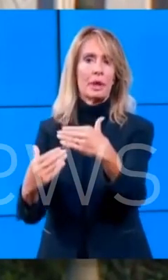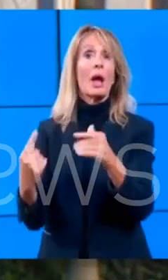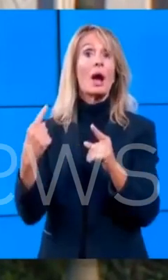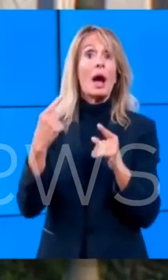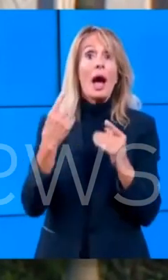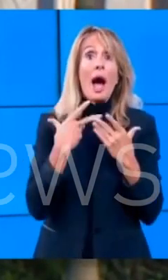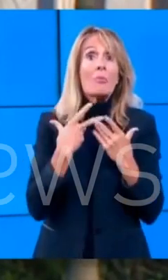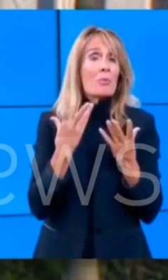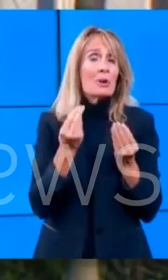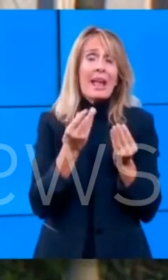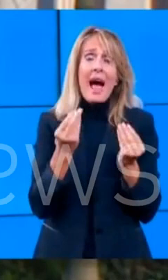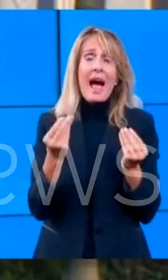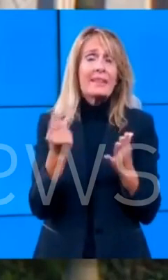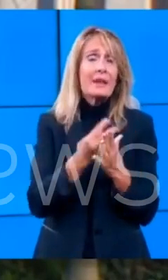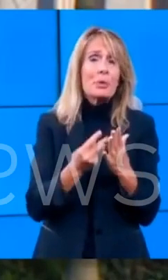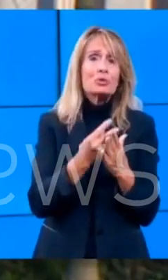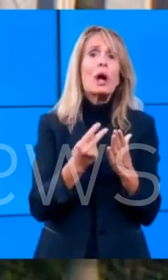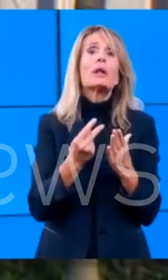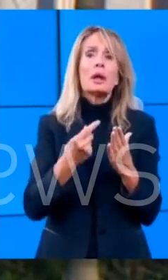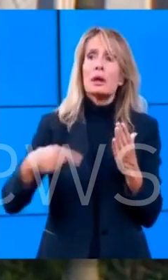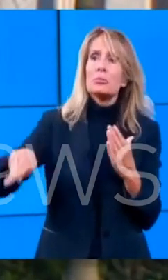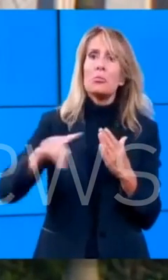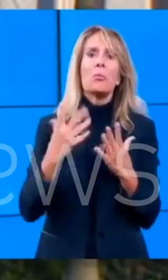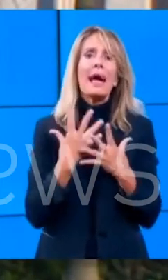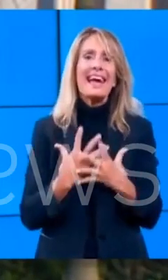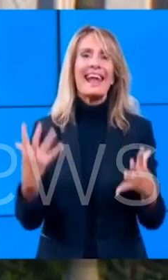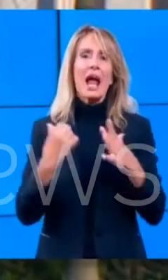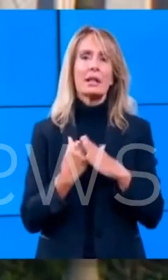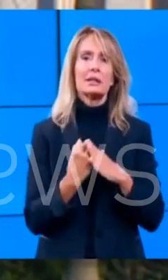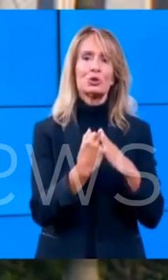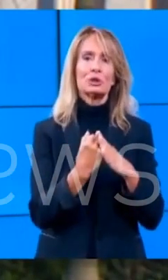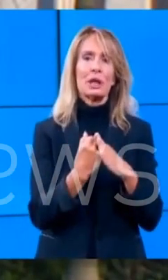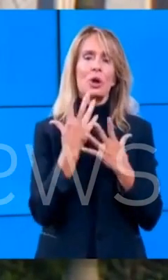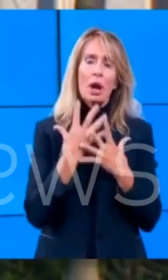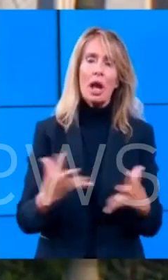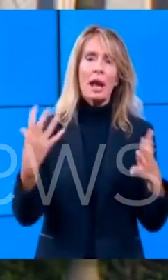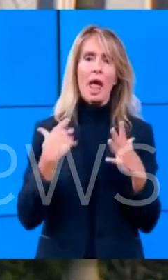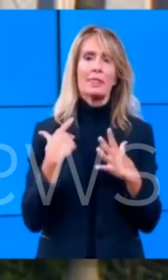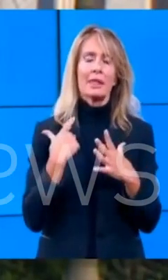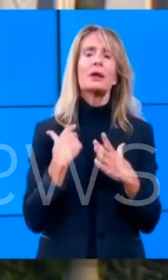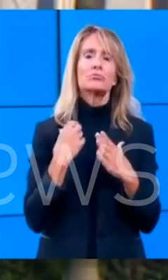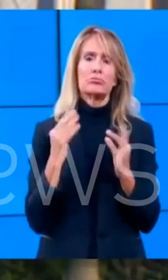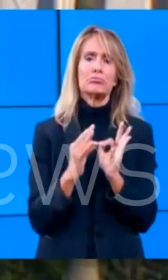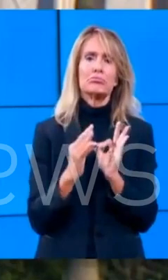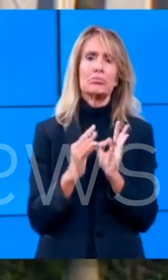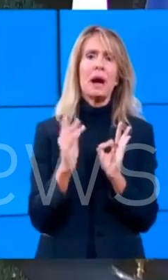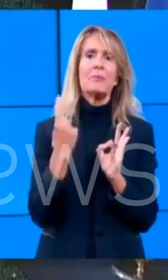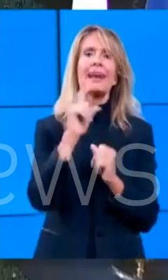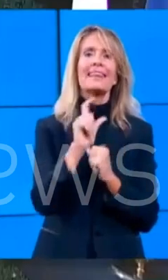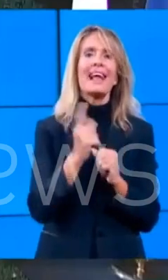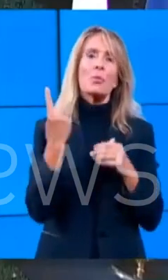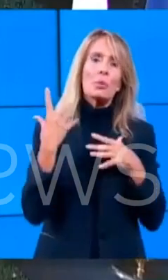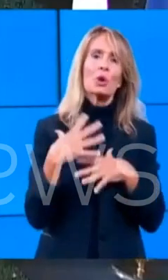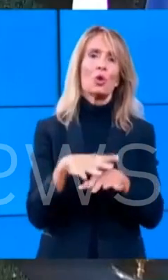tantissimi progetti hanno riscosso un grande sostegno, un grande appoggio per quanto riguarda un'Italia più inclusiva. Ve ne dico